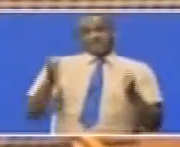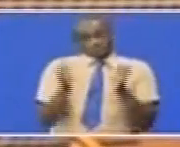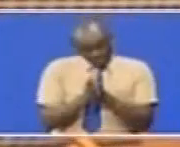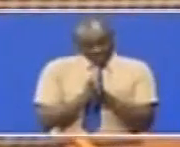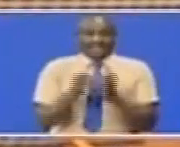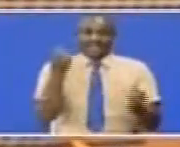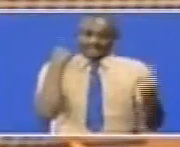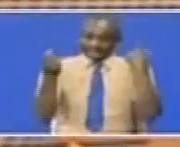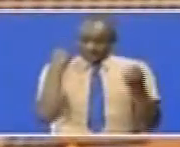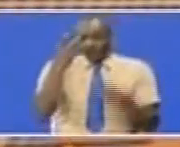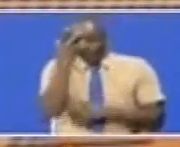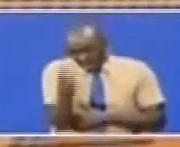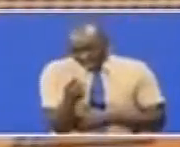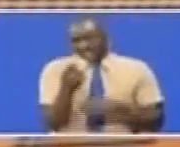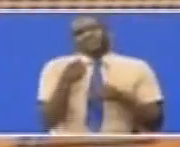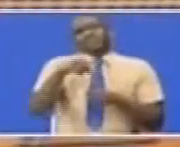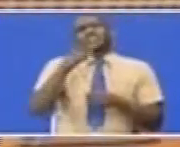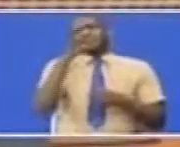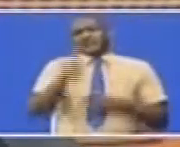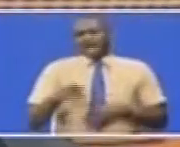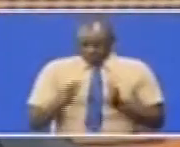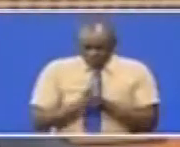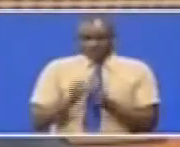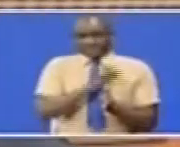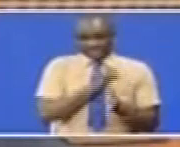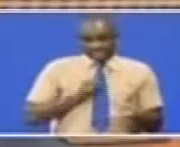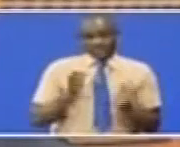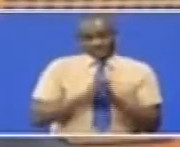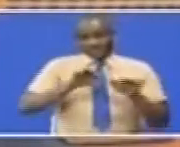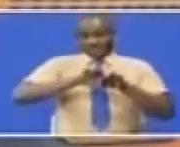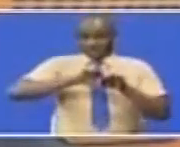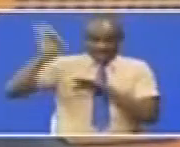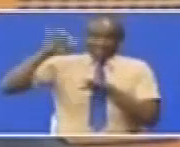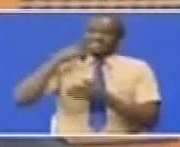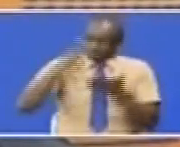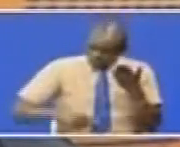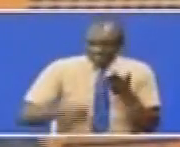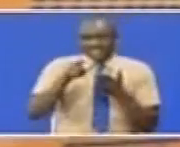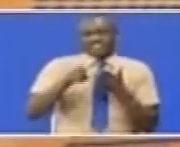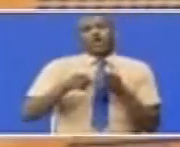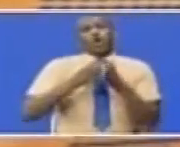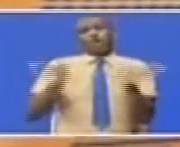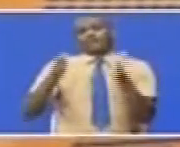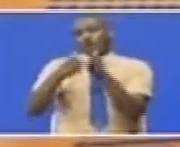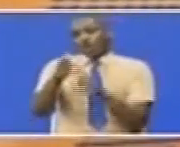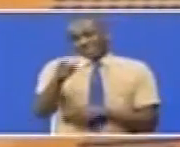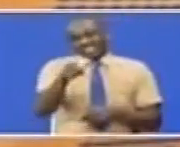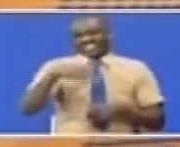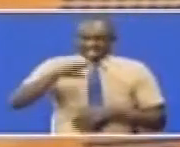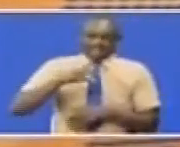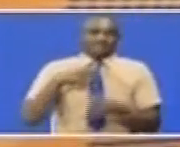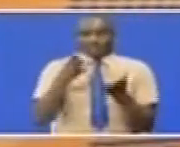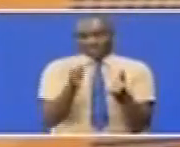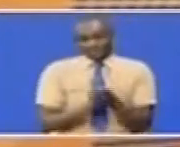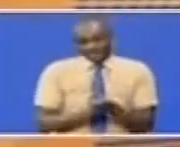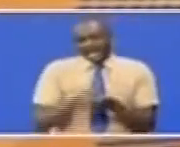Kericho. Hii ni baada ya maspika wa bunge la kitaifa na lile la seneti kutangaza nafasi hizo kuwa wazi. Nafasi hizo